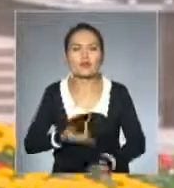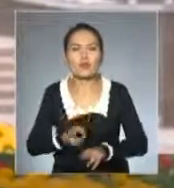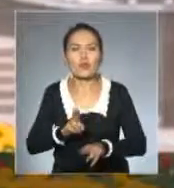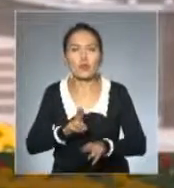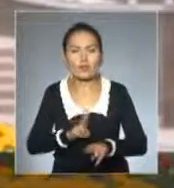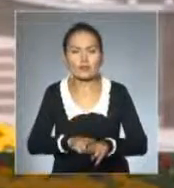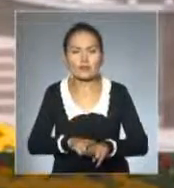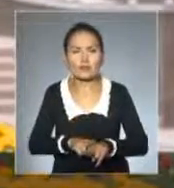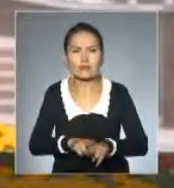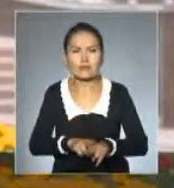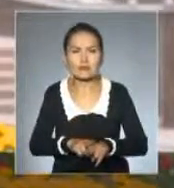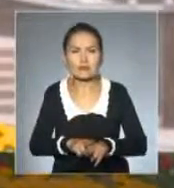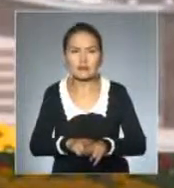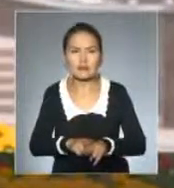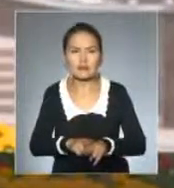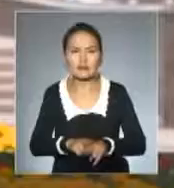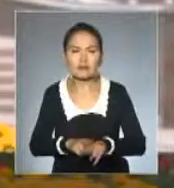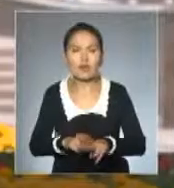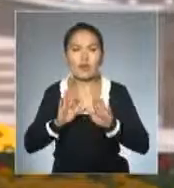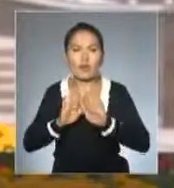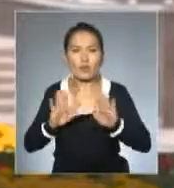тұрмын.